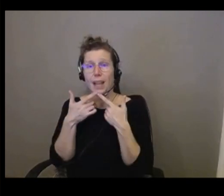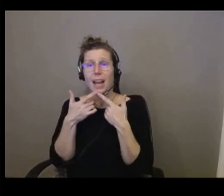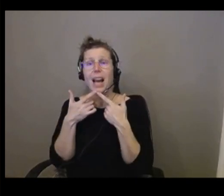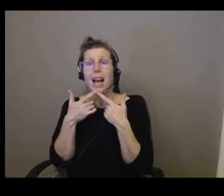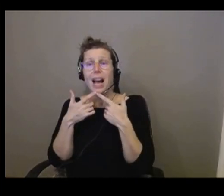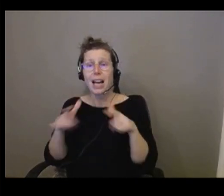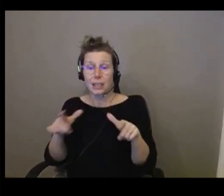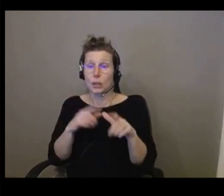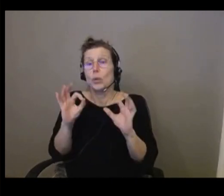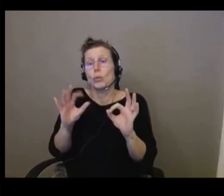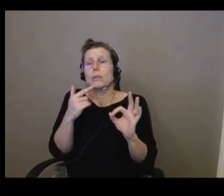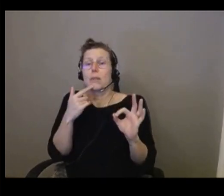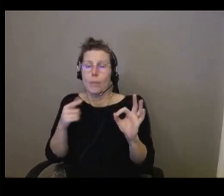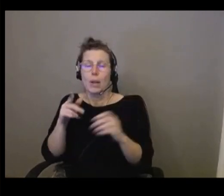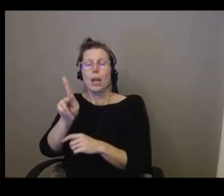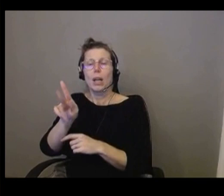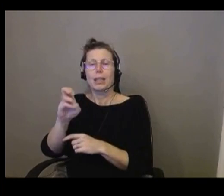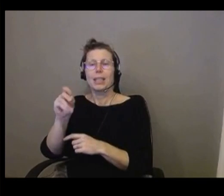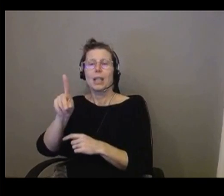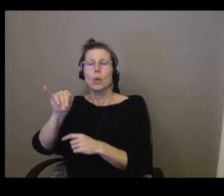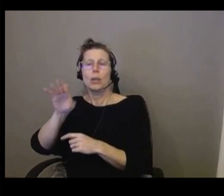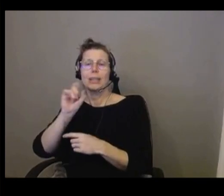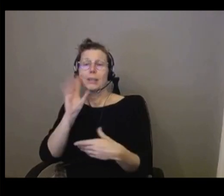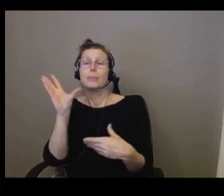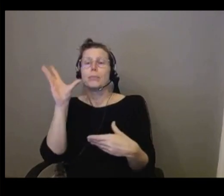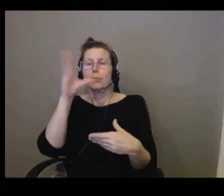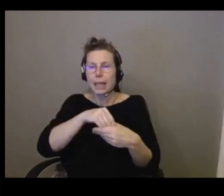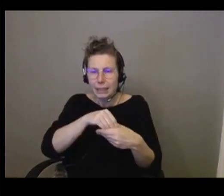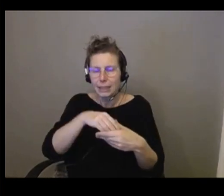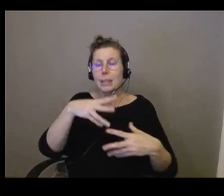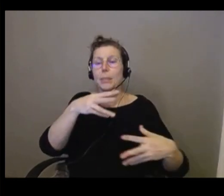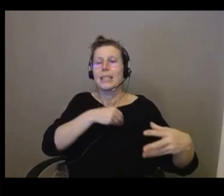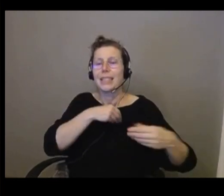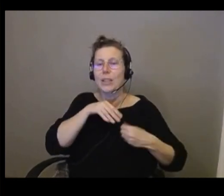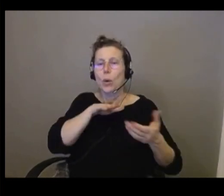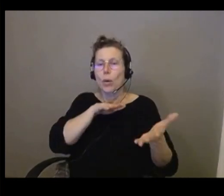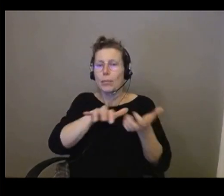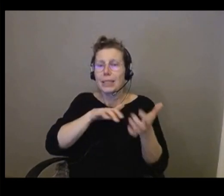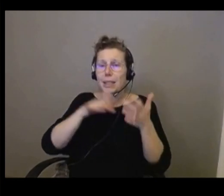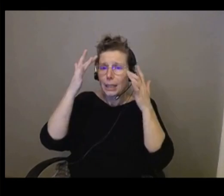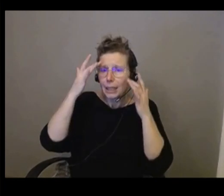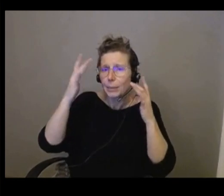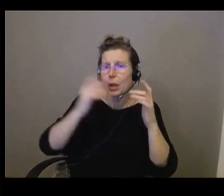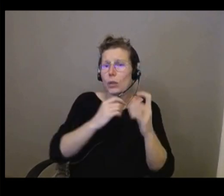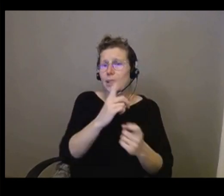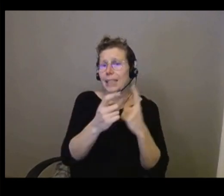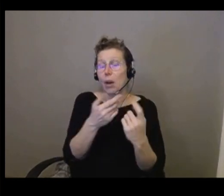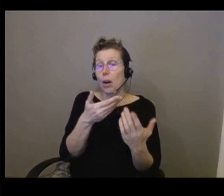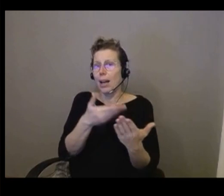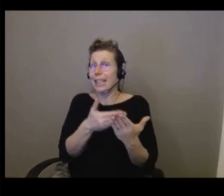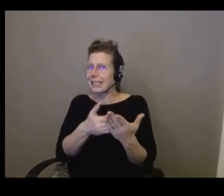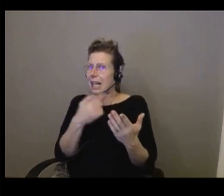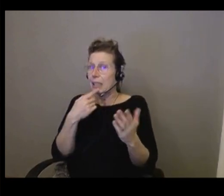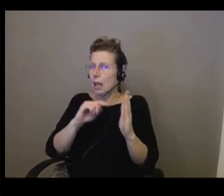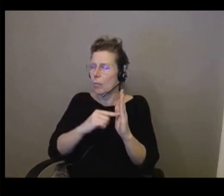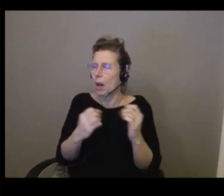ça fait partie de la direction marketing expérience client. Et je trouve que c'est un marqueur politique assez fort dans la mesure où on est vraiment